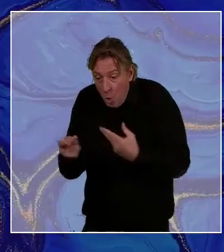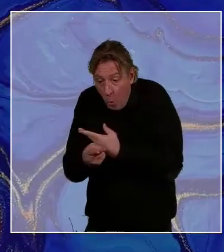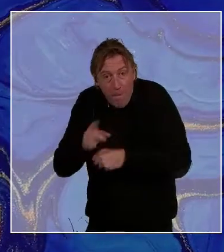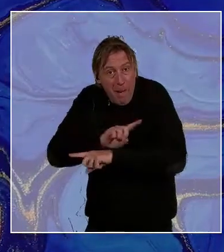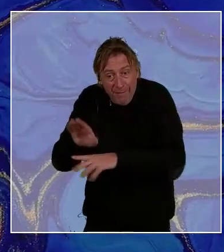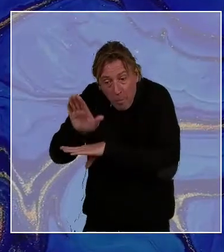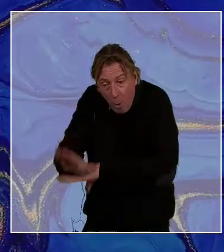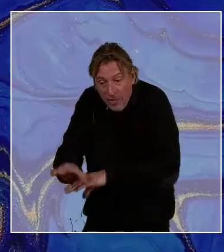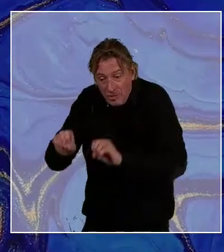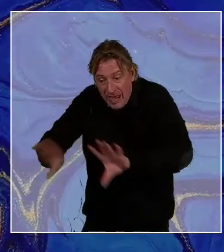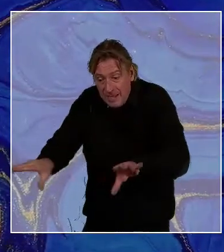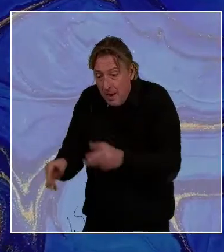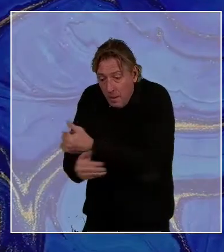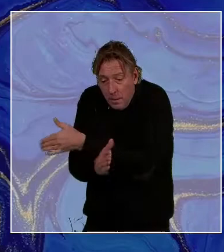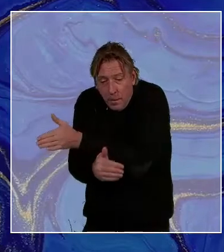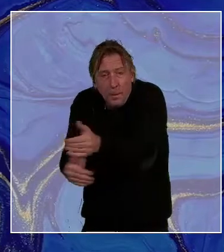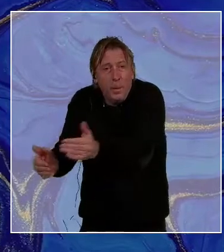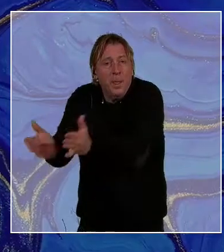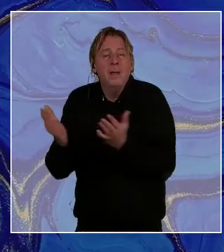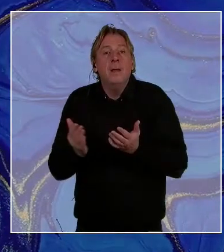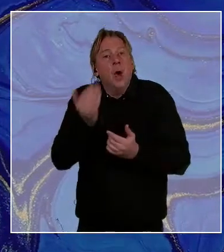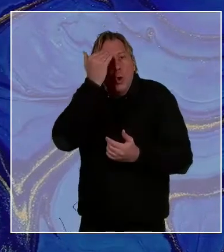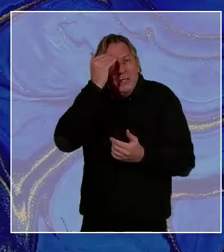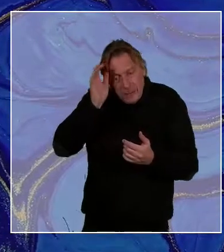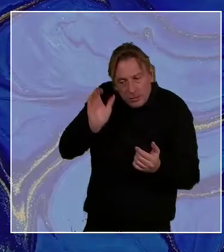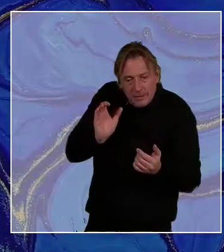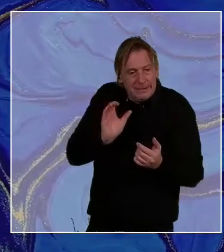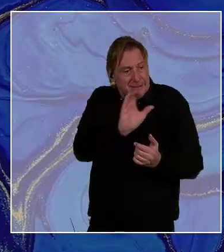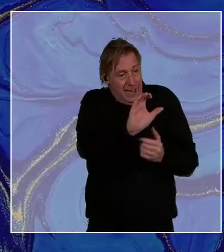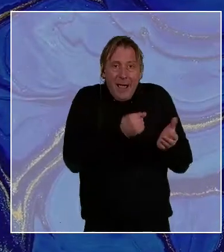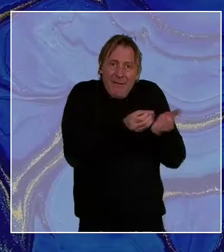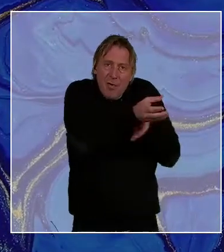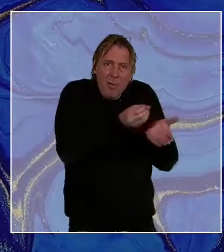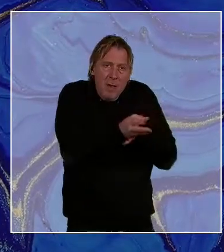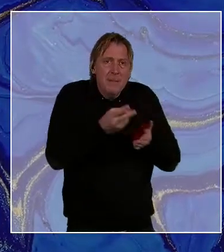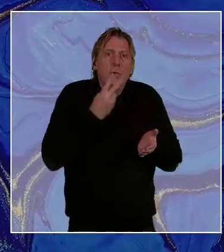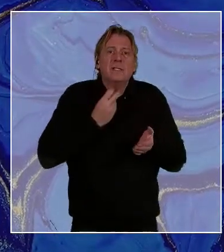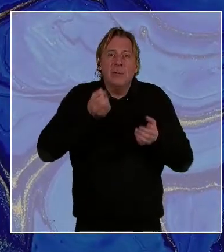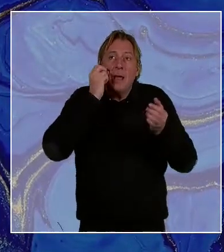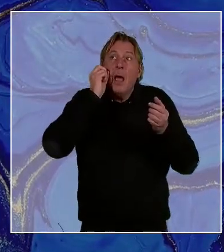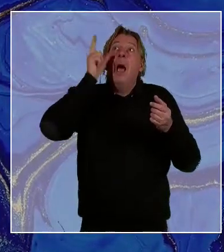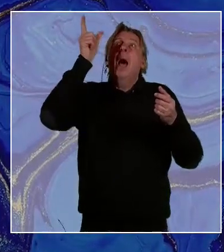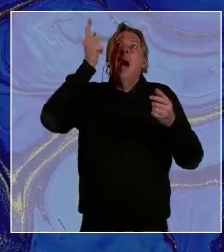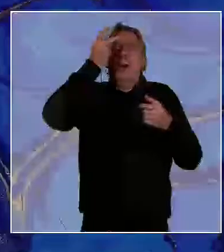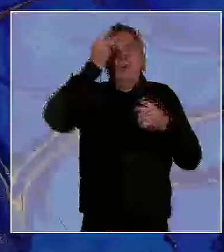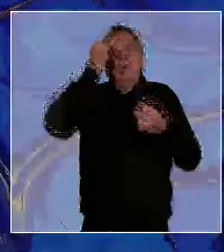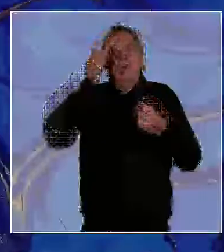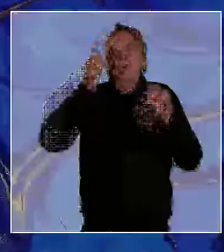connaissance, c'est certainement le principal outil que l'on peut utiliser pour éveiller les citoyens à la réalité du changement